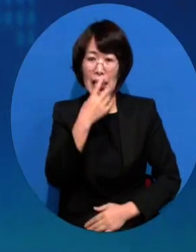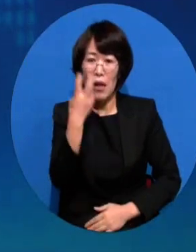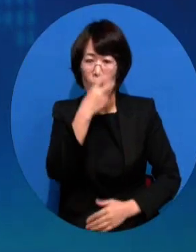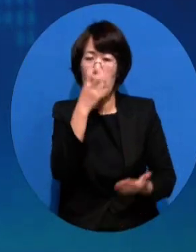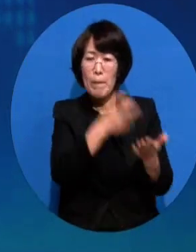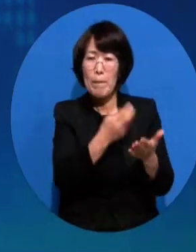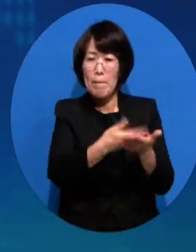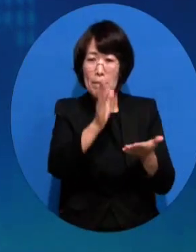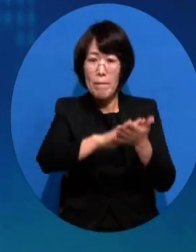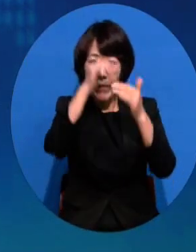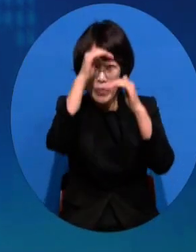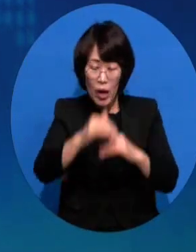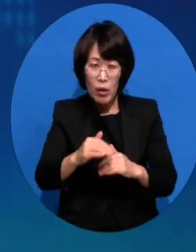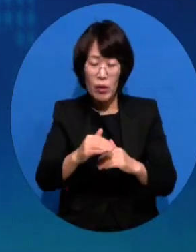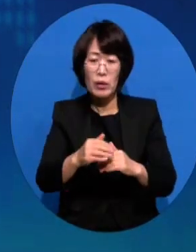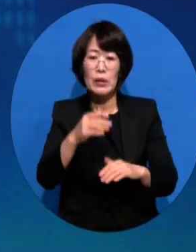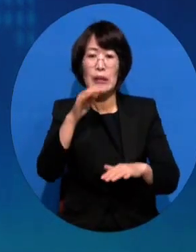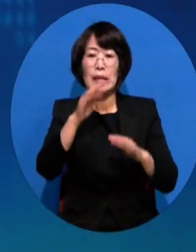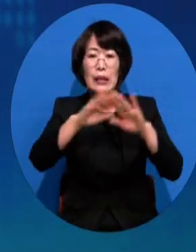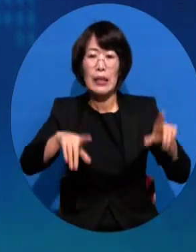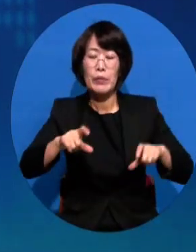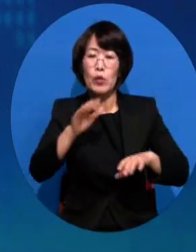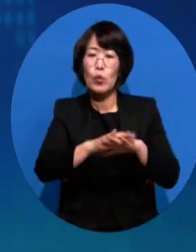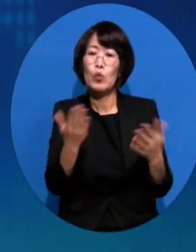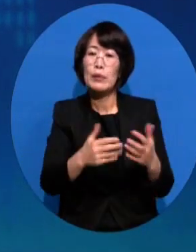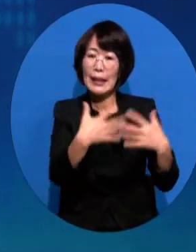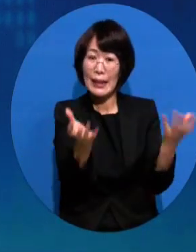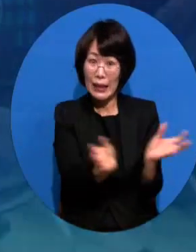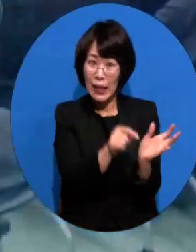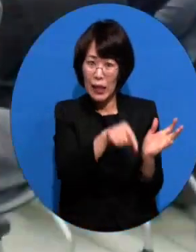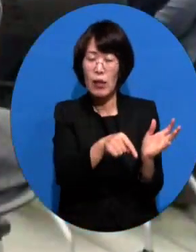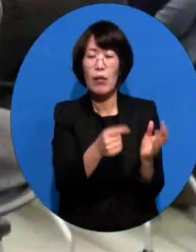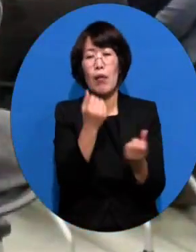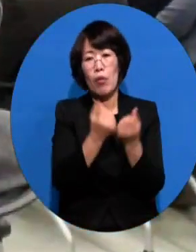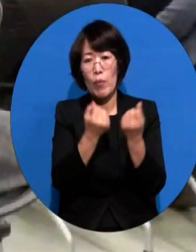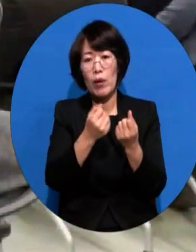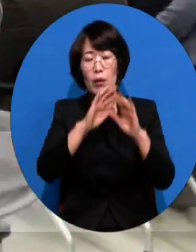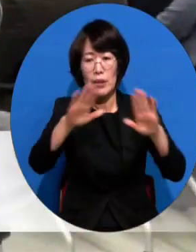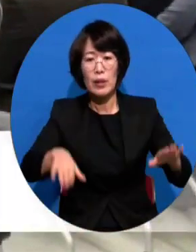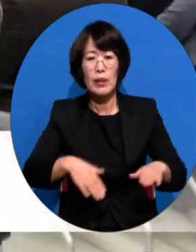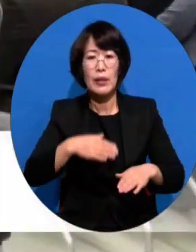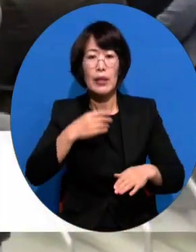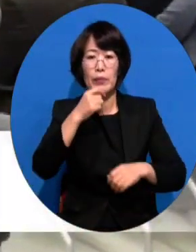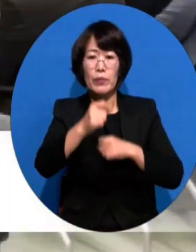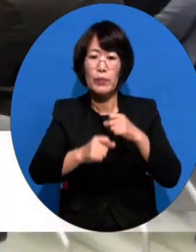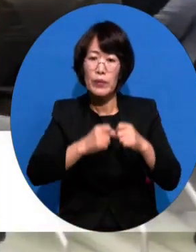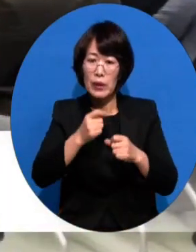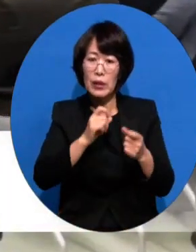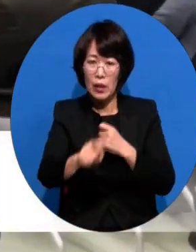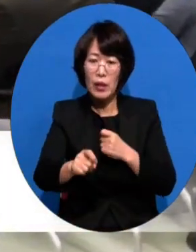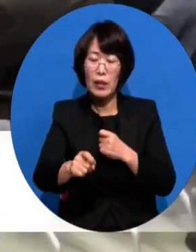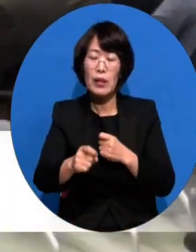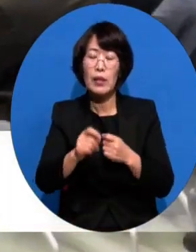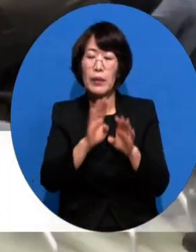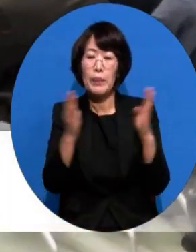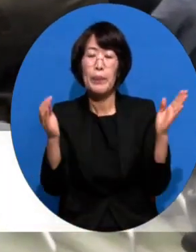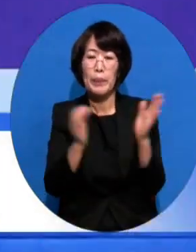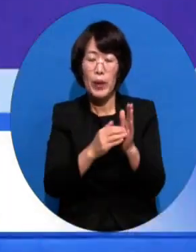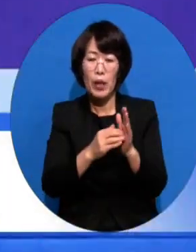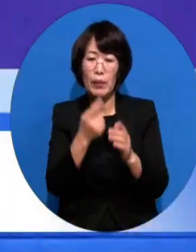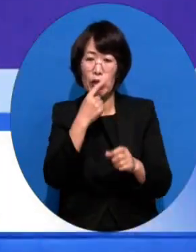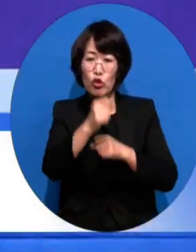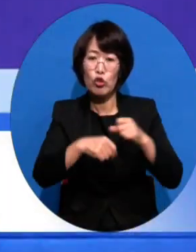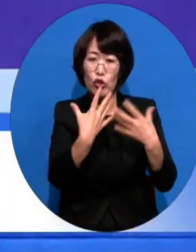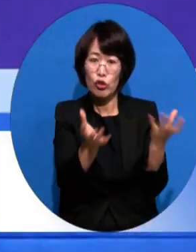양곡관리법 개정안에 대한 전남 농민단체 설명회가 오늘 더불어민주당 전남도당에서 열렸습니다.